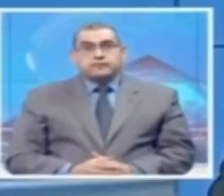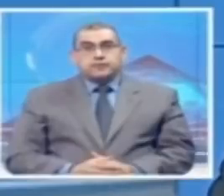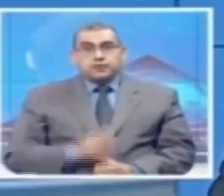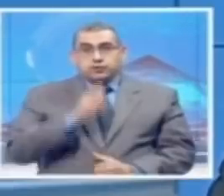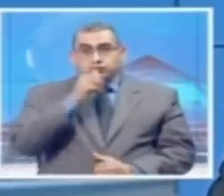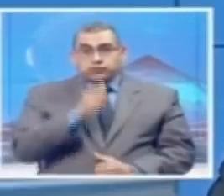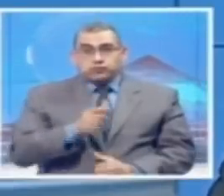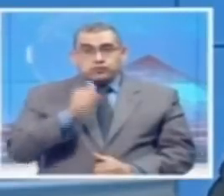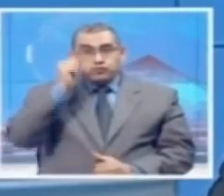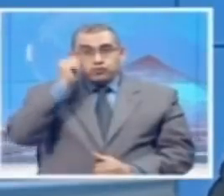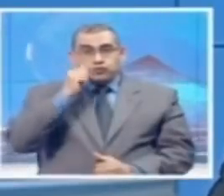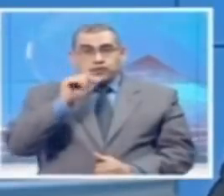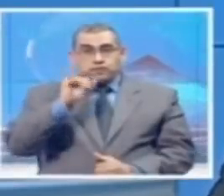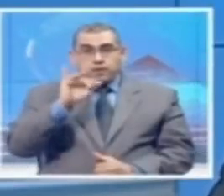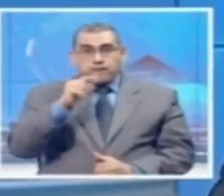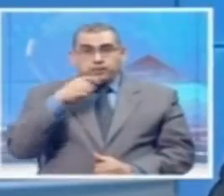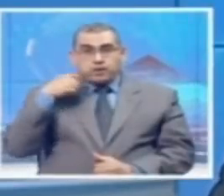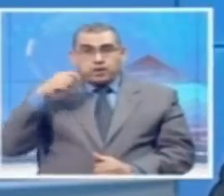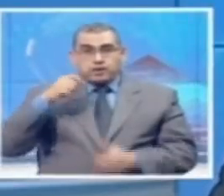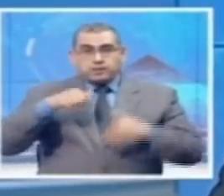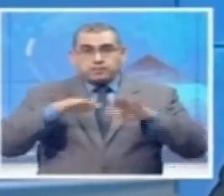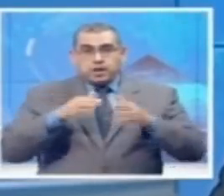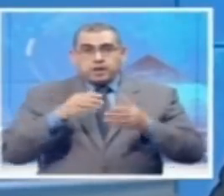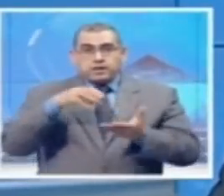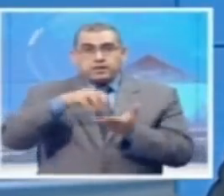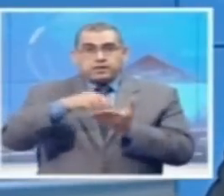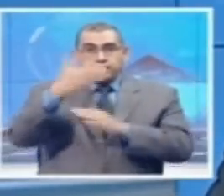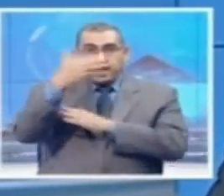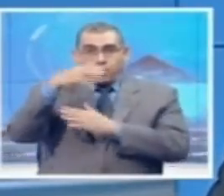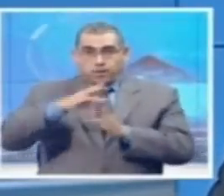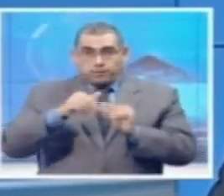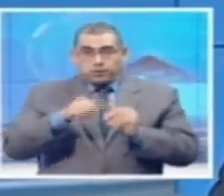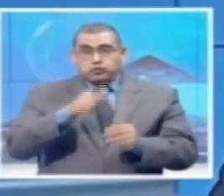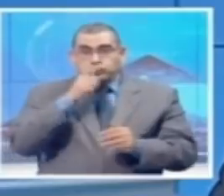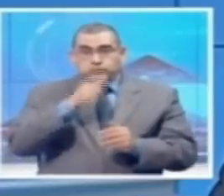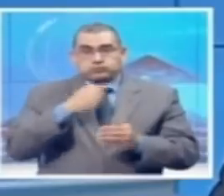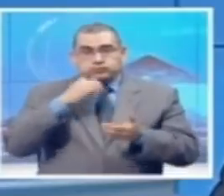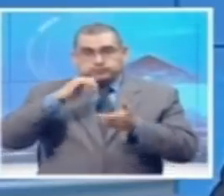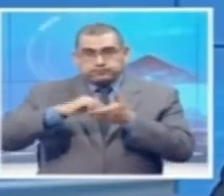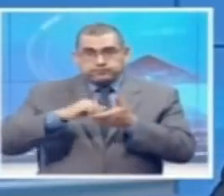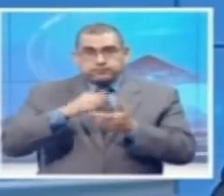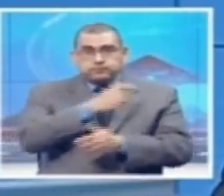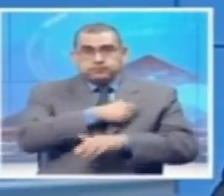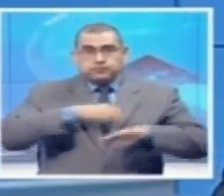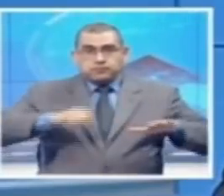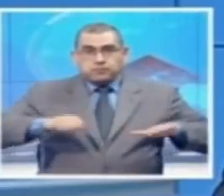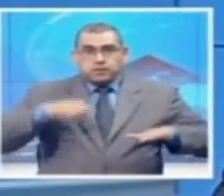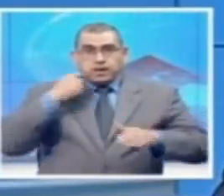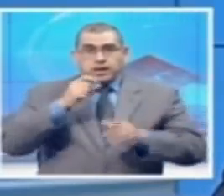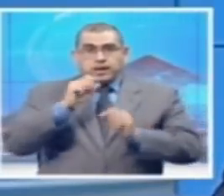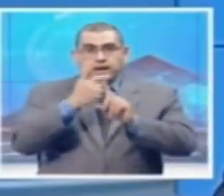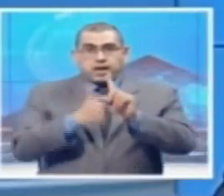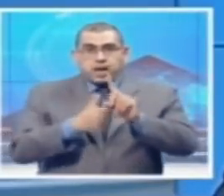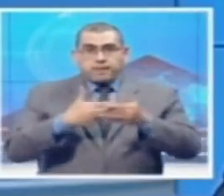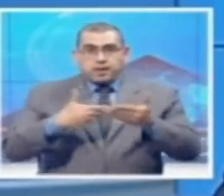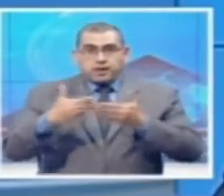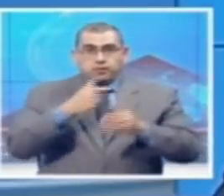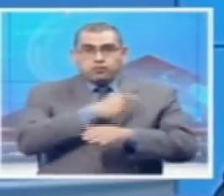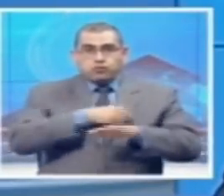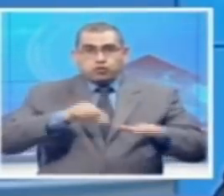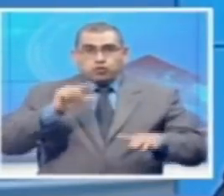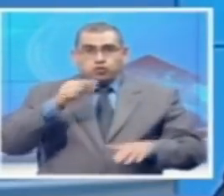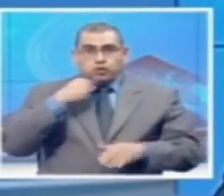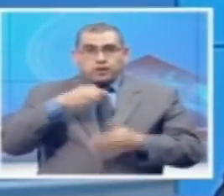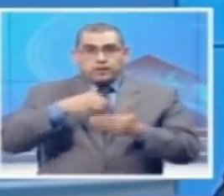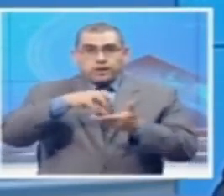قال المستشار محمد محمود حسام الدين رئيس مجلس الدولة إنه تم التنسيق مع المستشار رئيس هيئة النيابة الإدارية والمستشار الدكتور رئيس